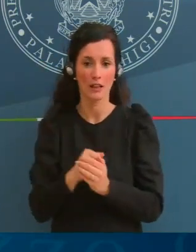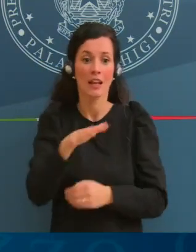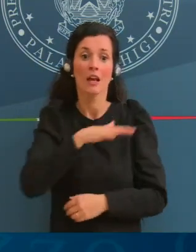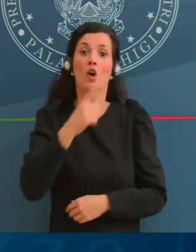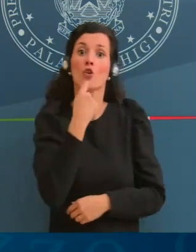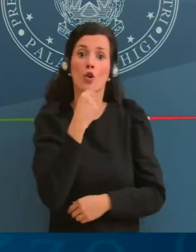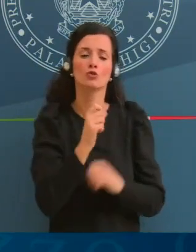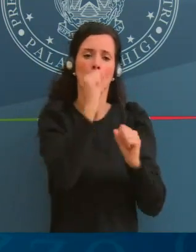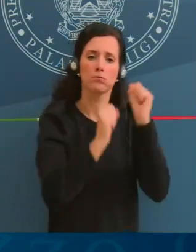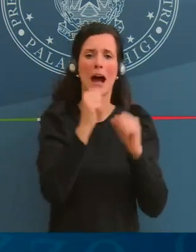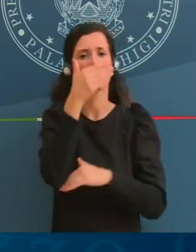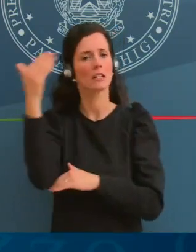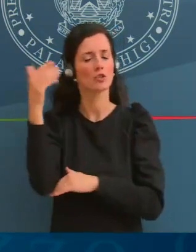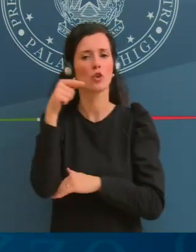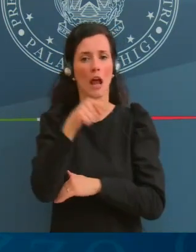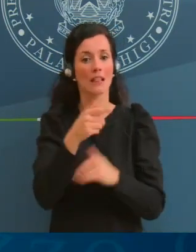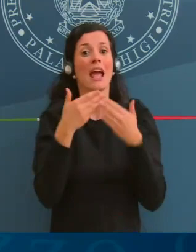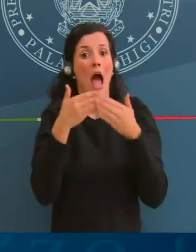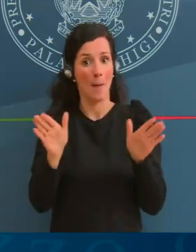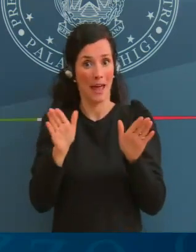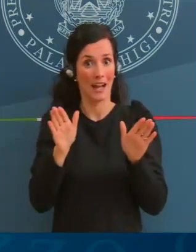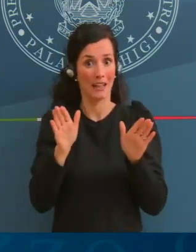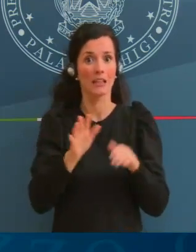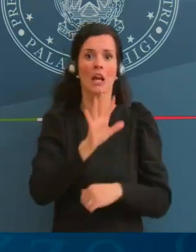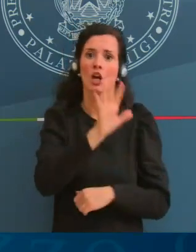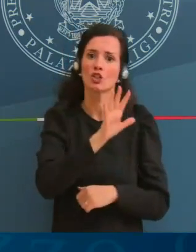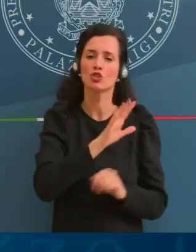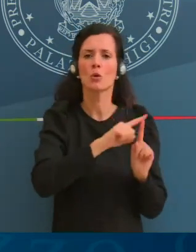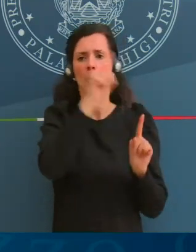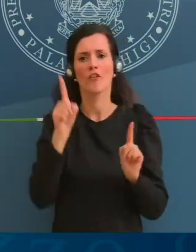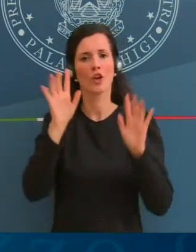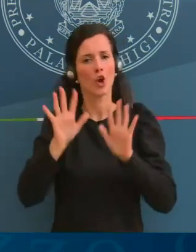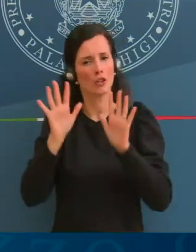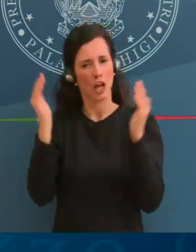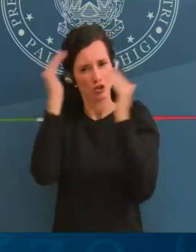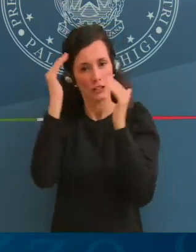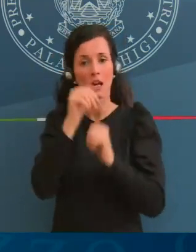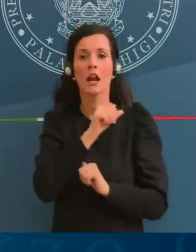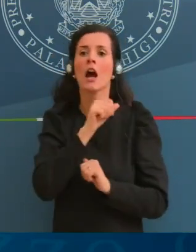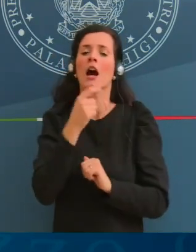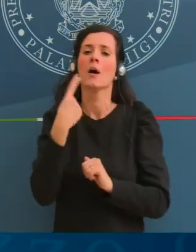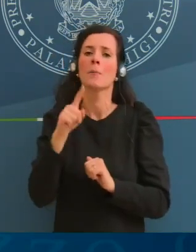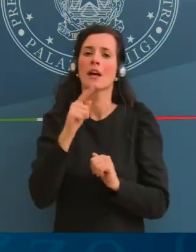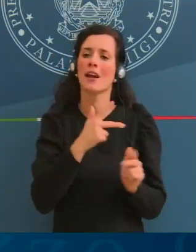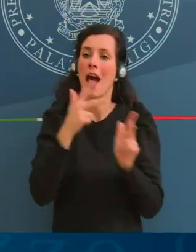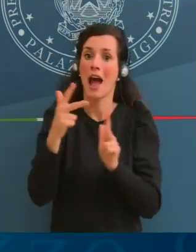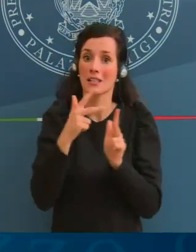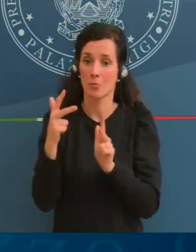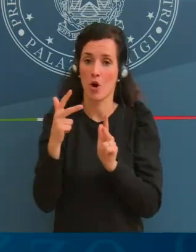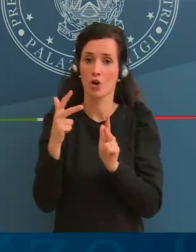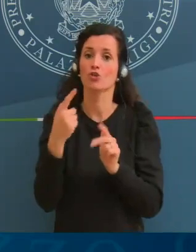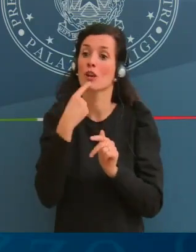la consegna a domicilio sarà sempre possibile il problema tanto sentito da tutti gli italiani e non solo